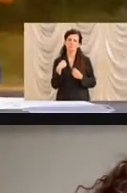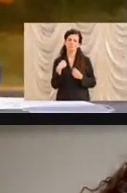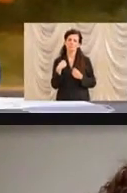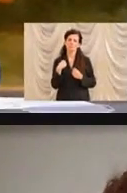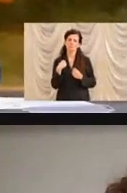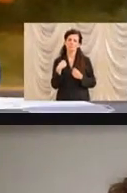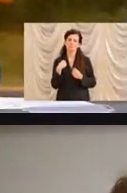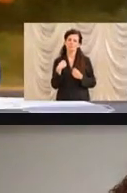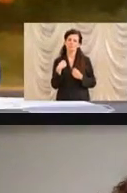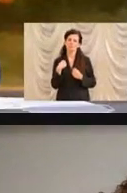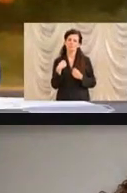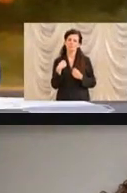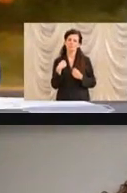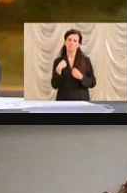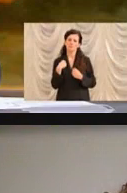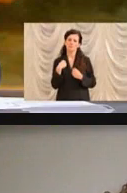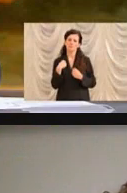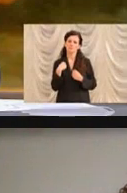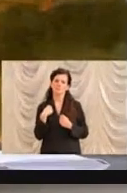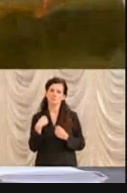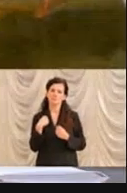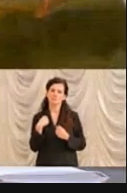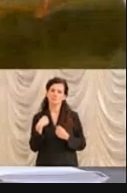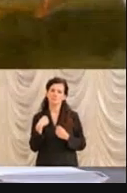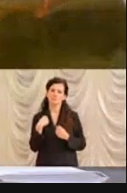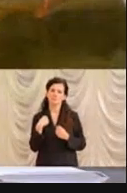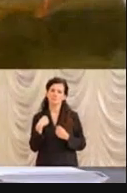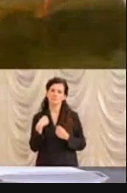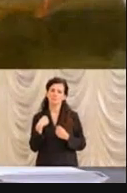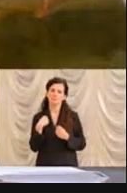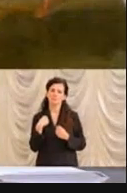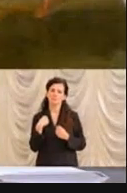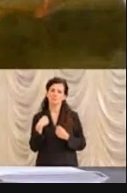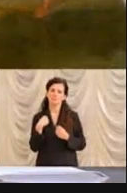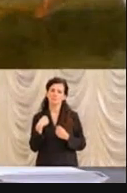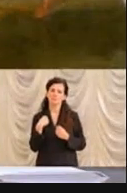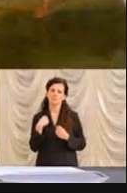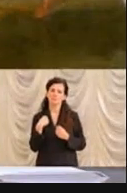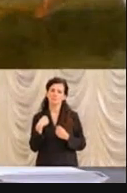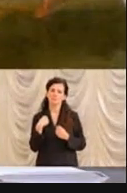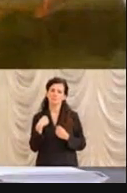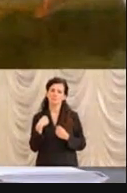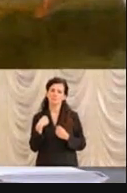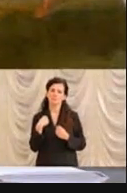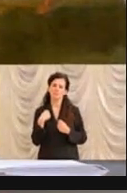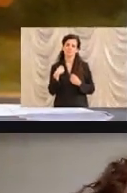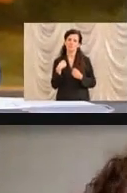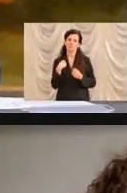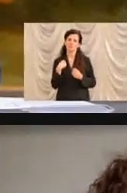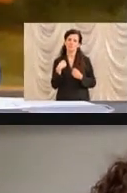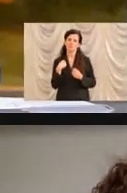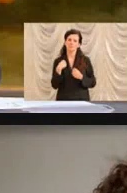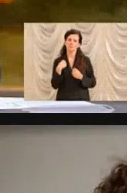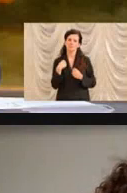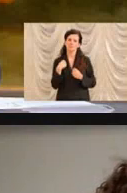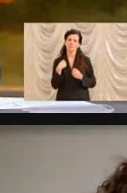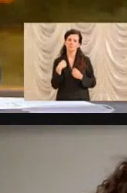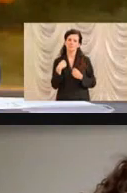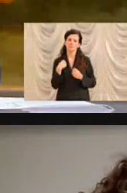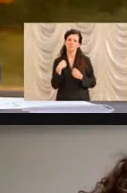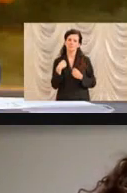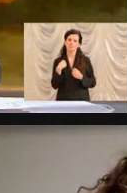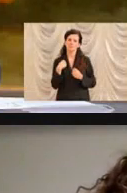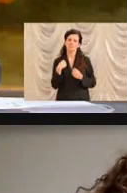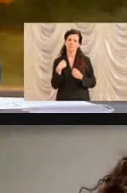gente che posta su Instagram le magliette le cose e io gli scrivo questa